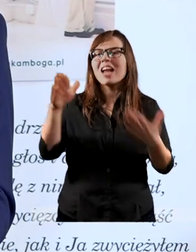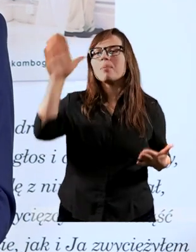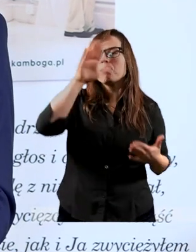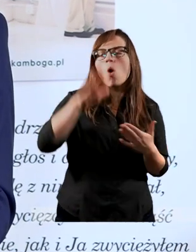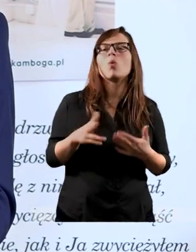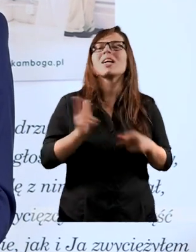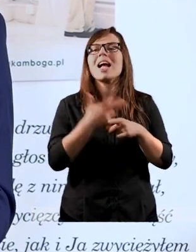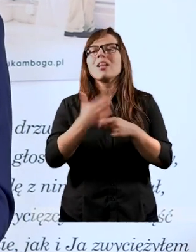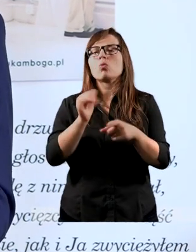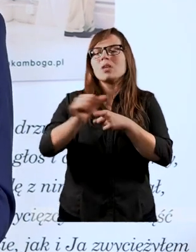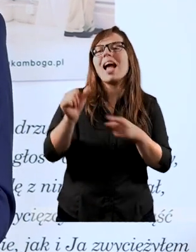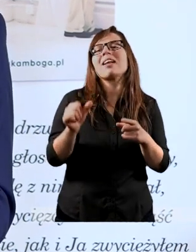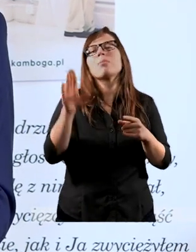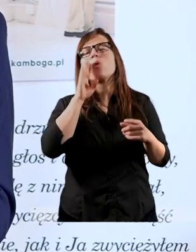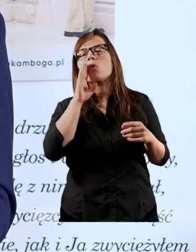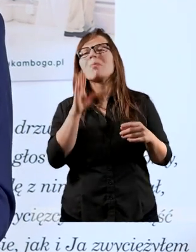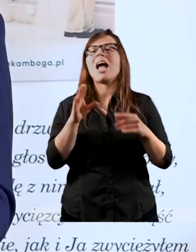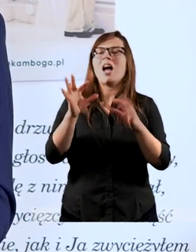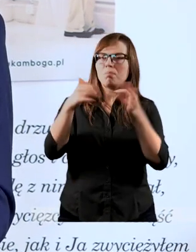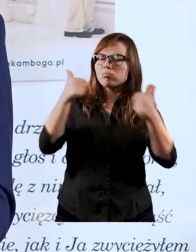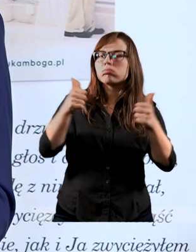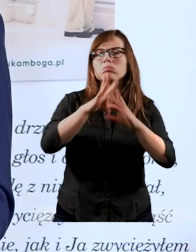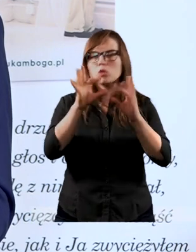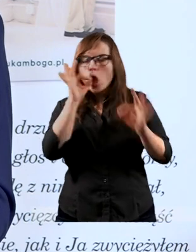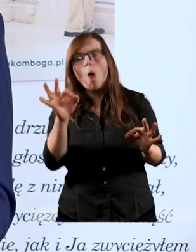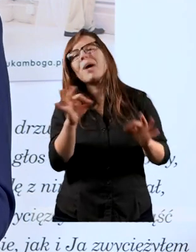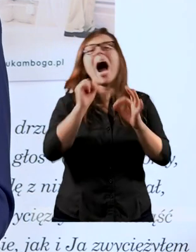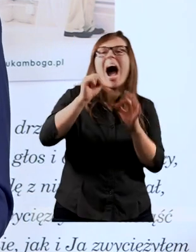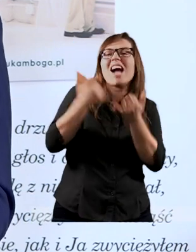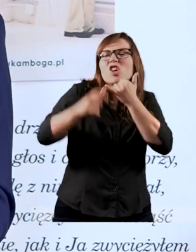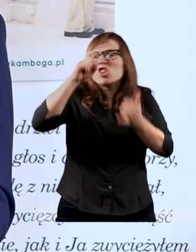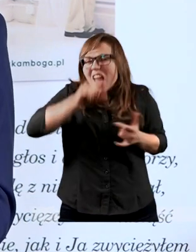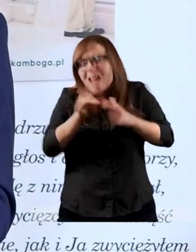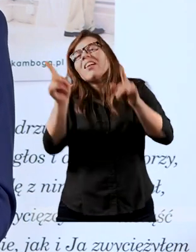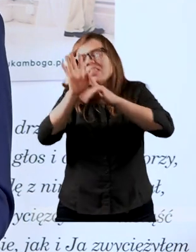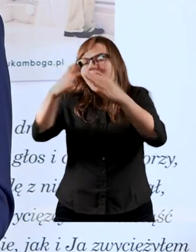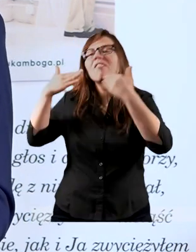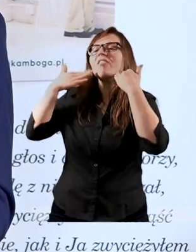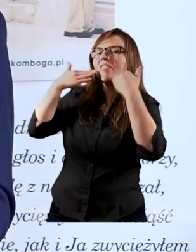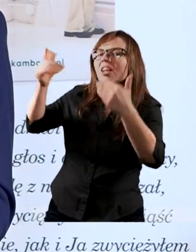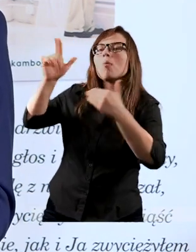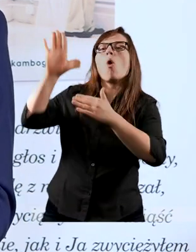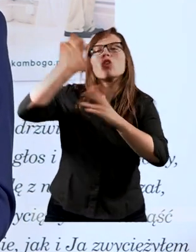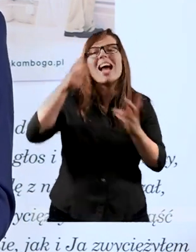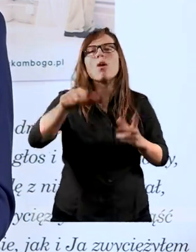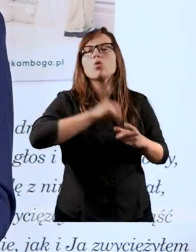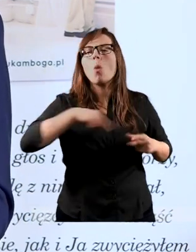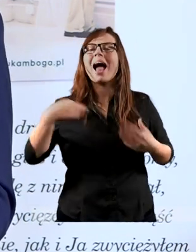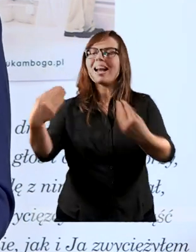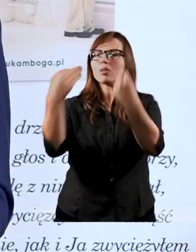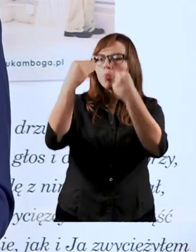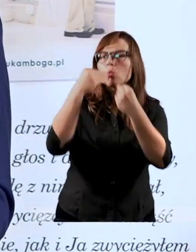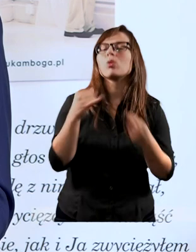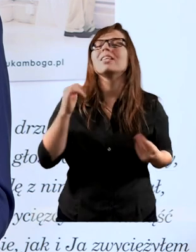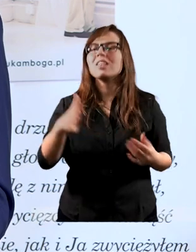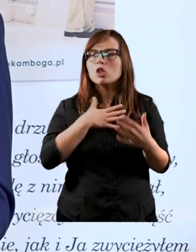Bogu, kiedy jest pod górkę. Nauczyć się tej wdzięczności, że kiedy człowiek pewnego dnia miałby więcej, że będzie wiedział, komu